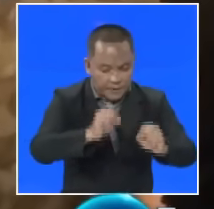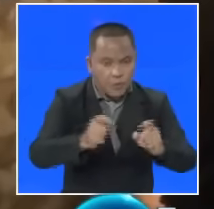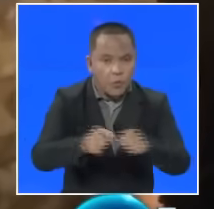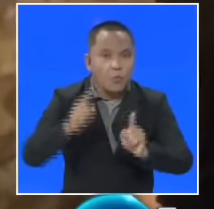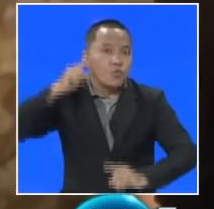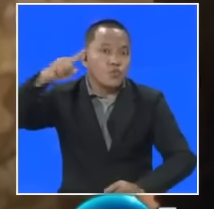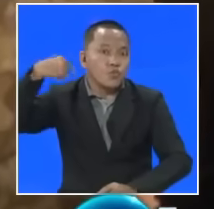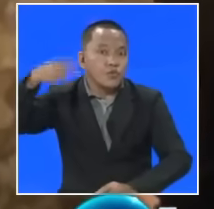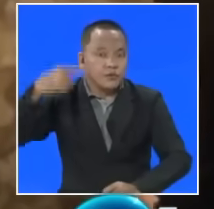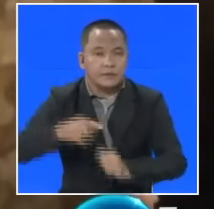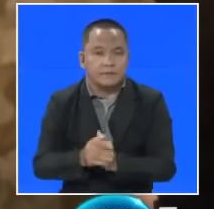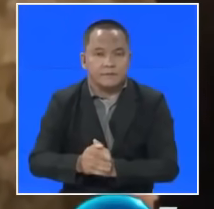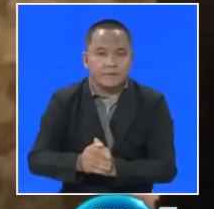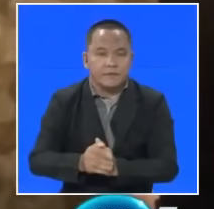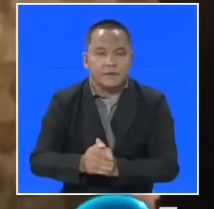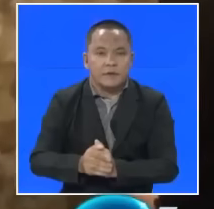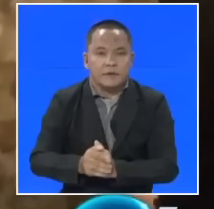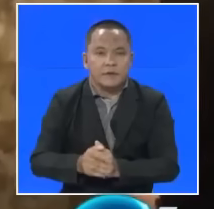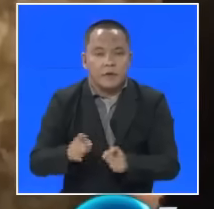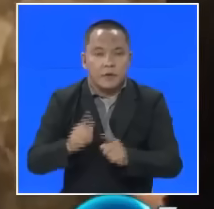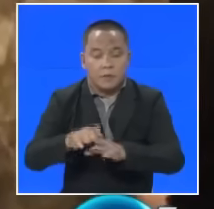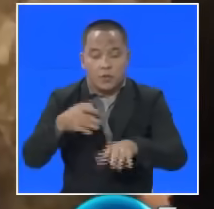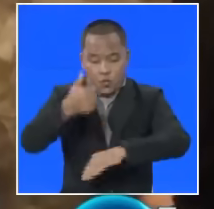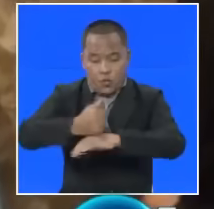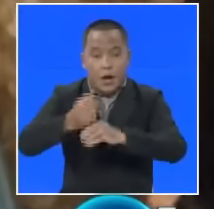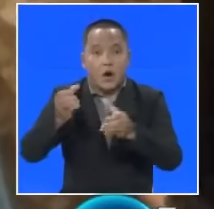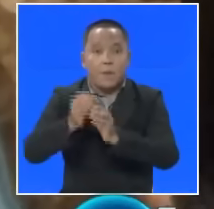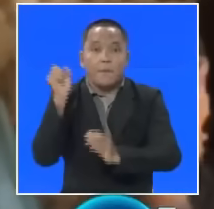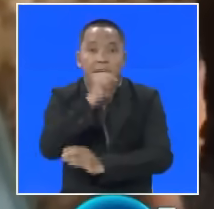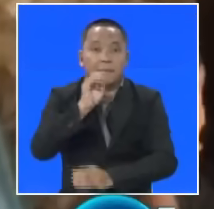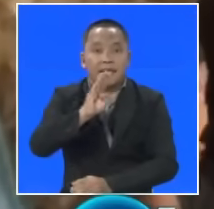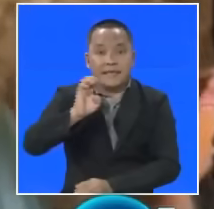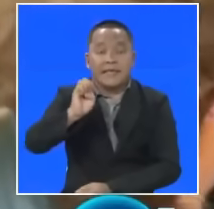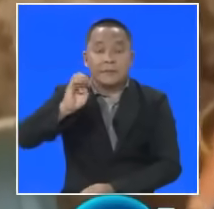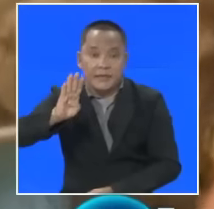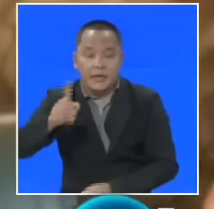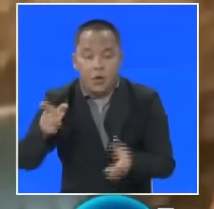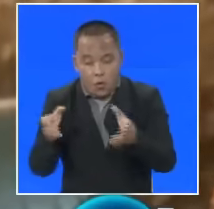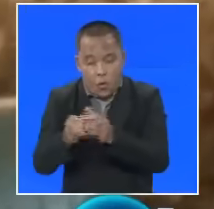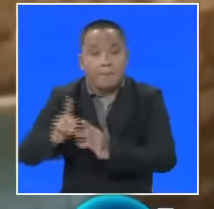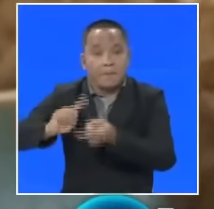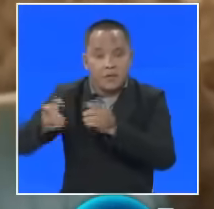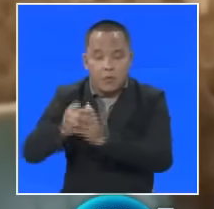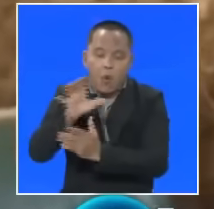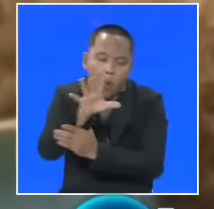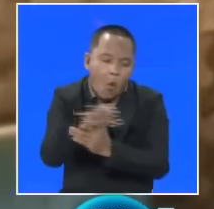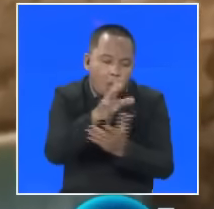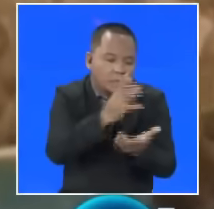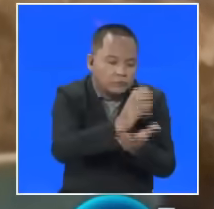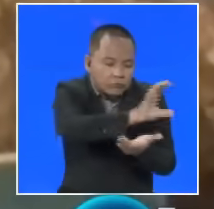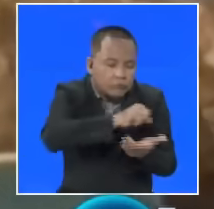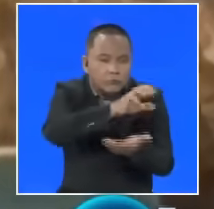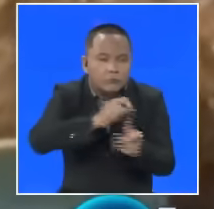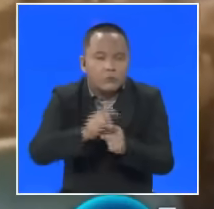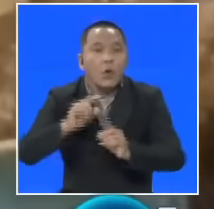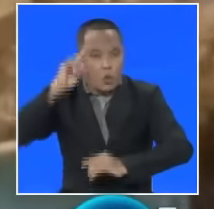างสาวรัชยาหรือใบขวัญยอดแก้วผู้บริหารค่ายเพลง BEB หลังร่วมกันกับพวกหลอกลวงเงินโดยอ้